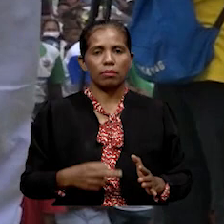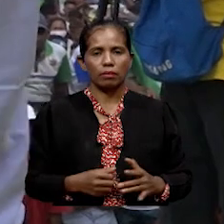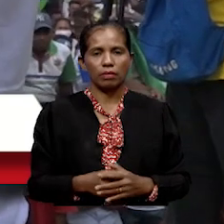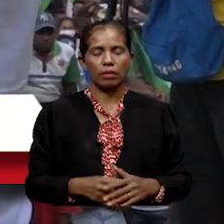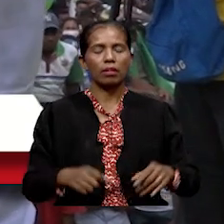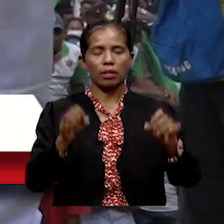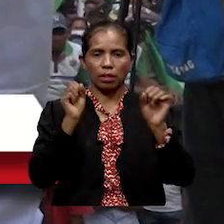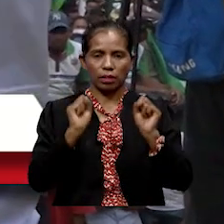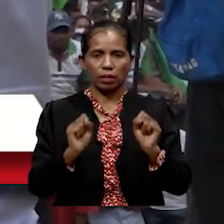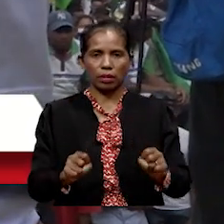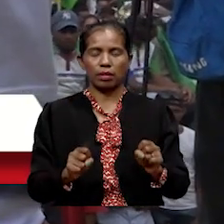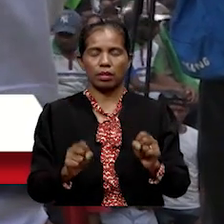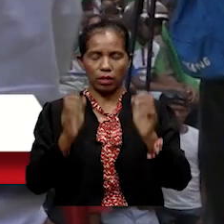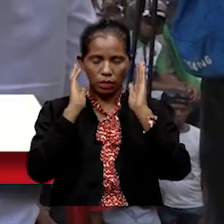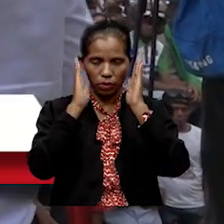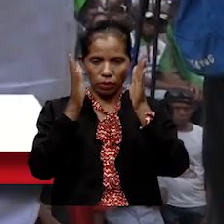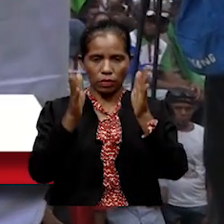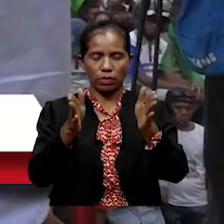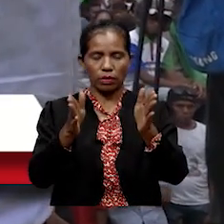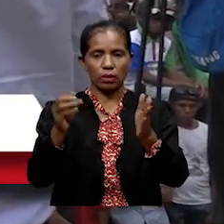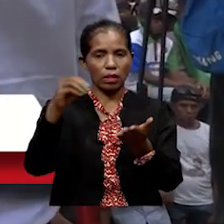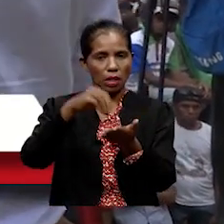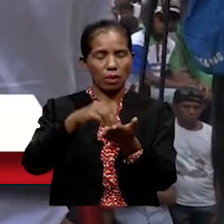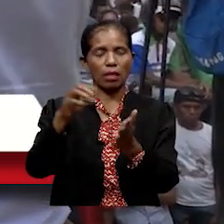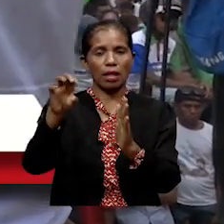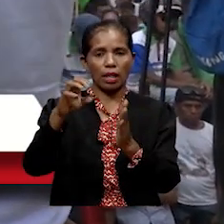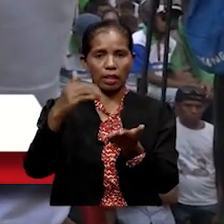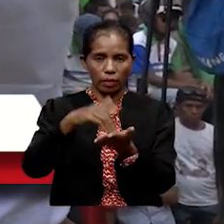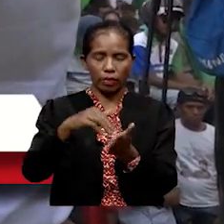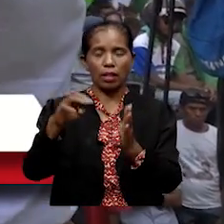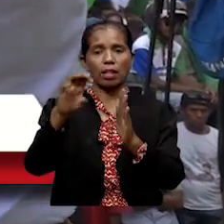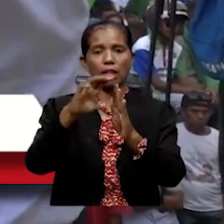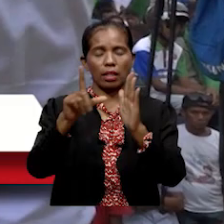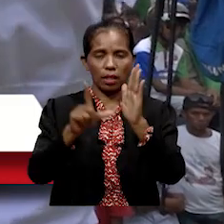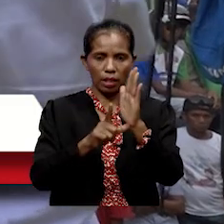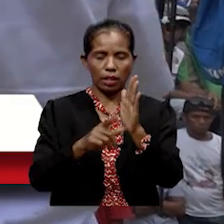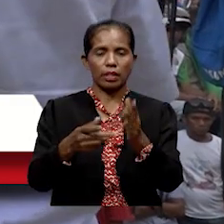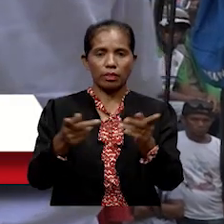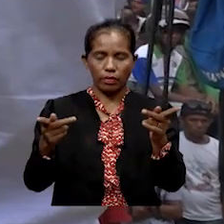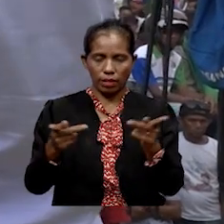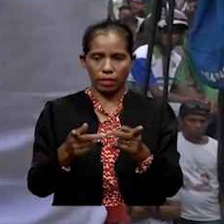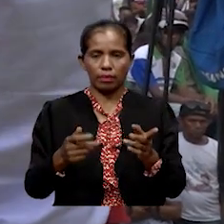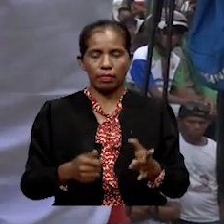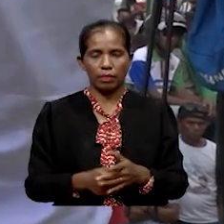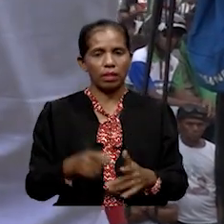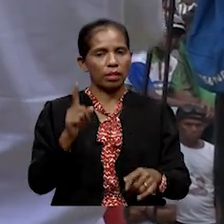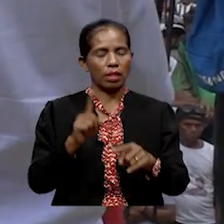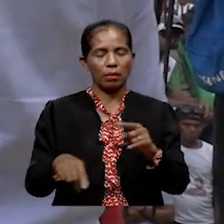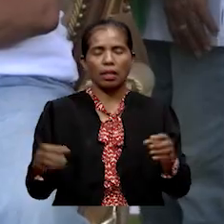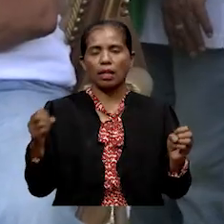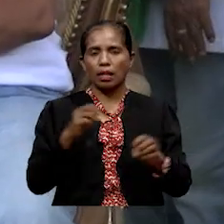atau tau pale konstitusau iha nefate lalikan tempo bahile iha sere lalikan lakum